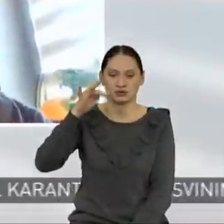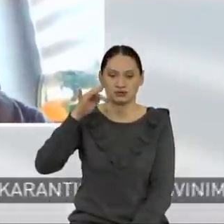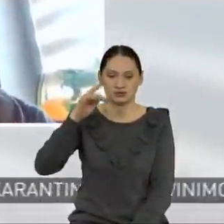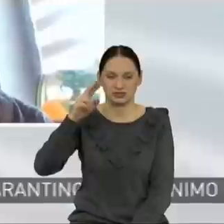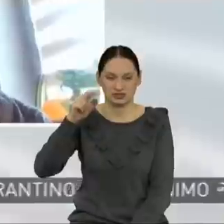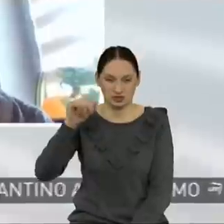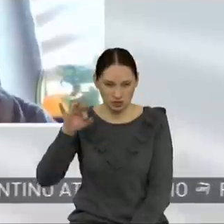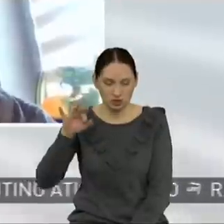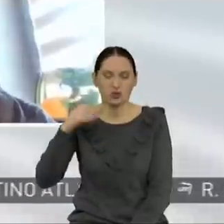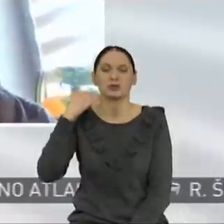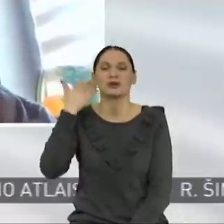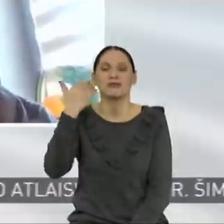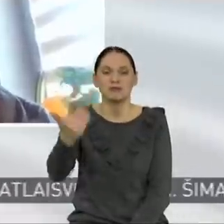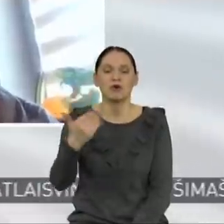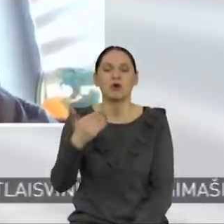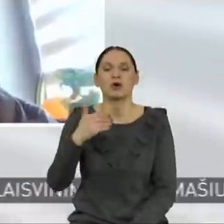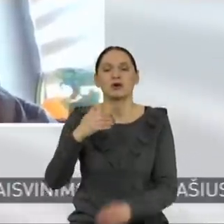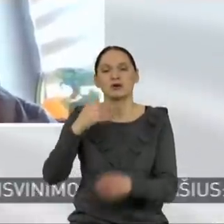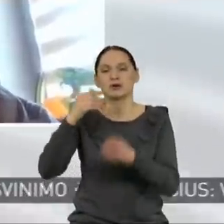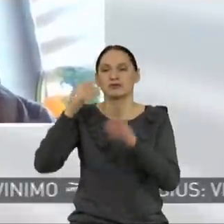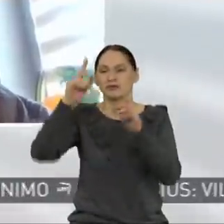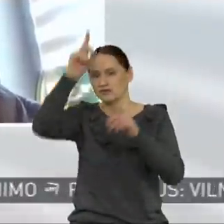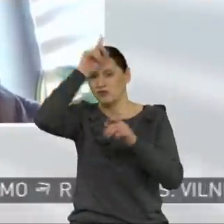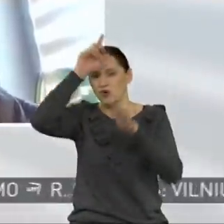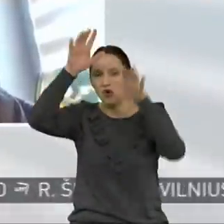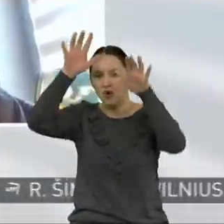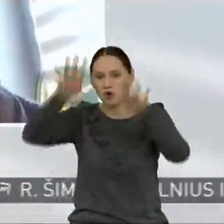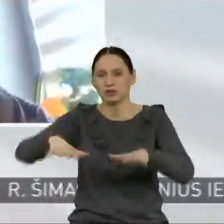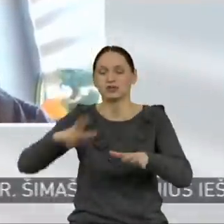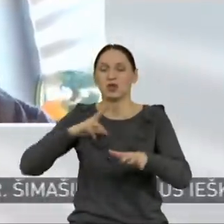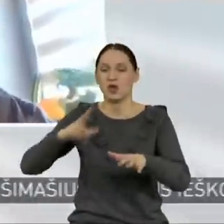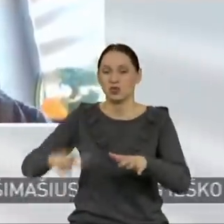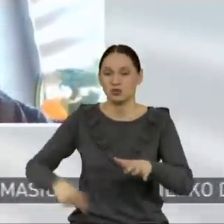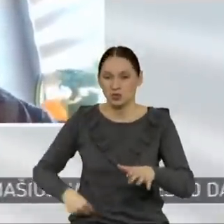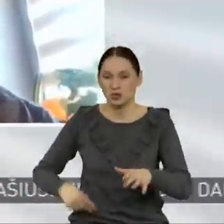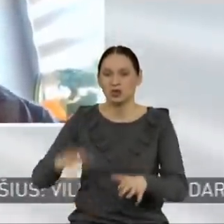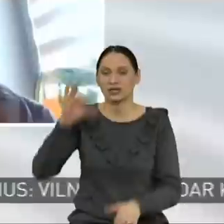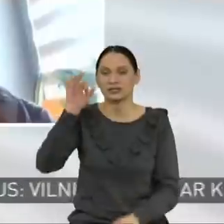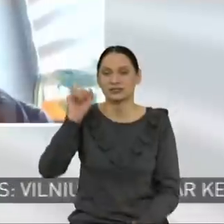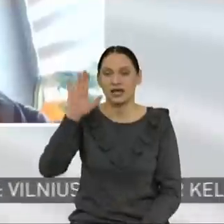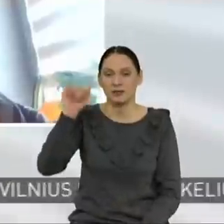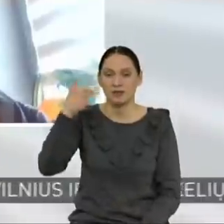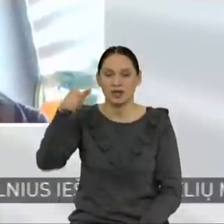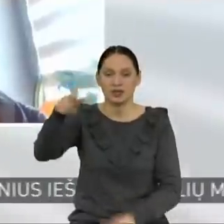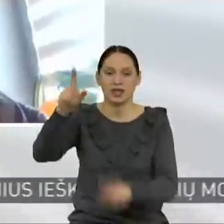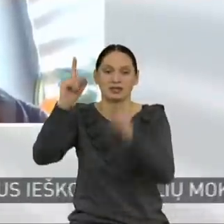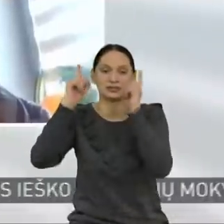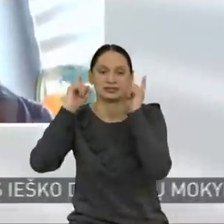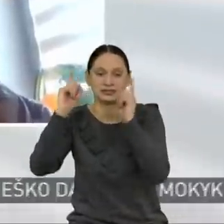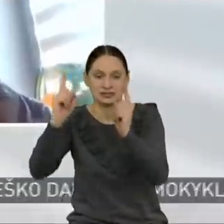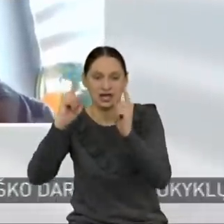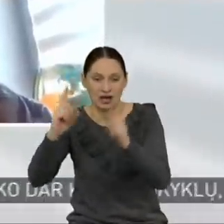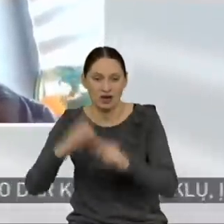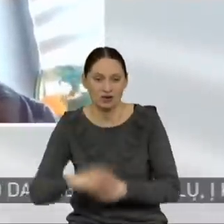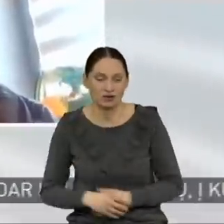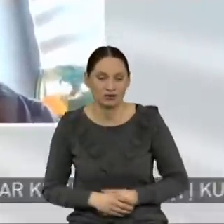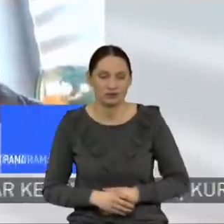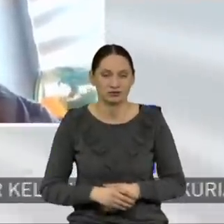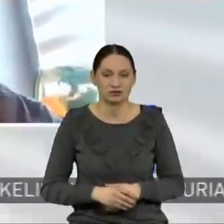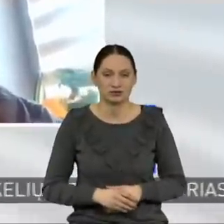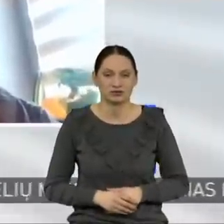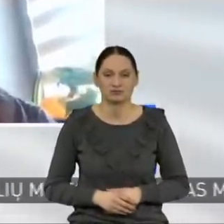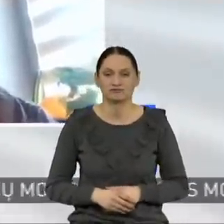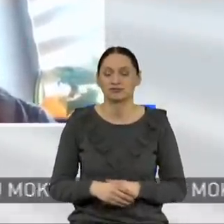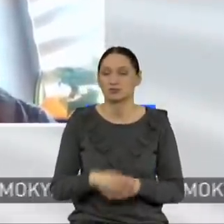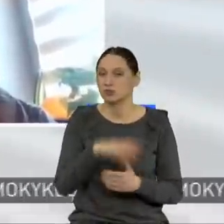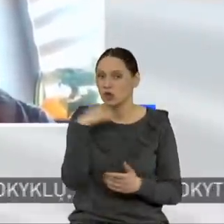metu saugomas yra Vokietijoje pas dukterį Sabiną. Ta kolekcija yra nemaža ir